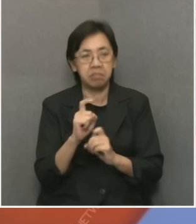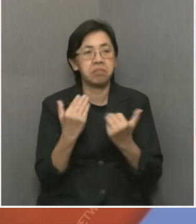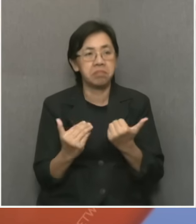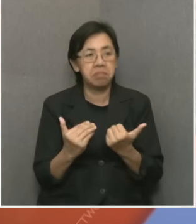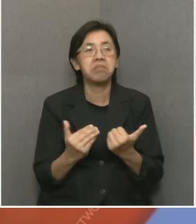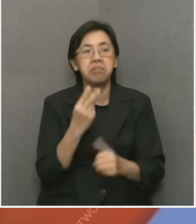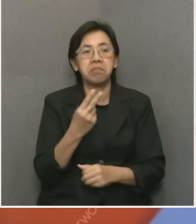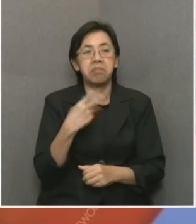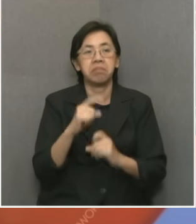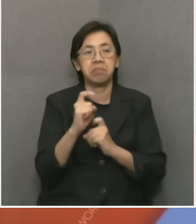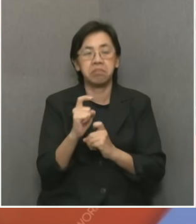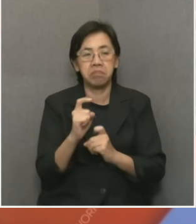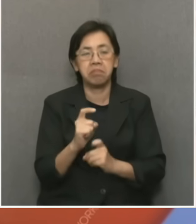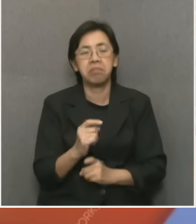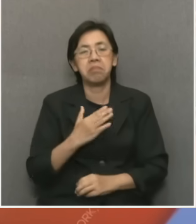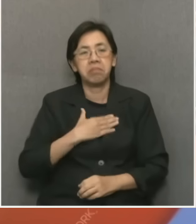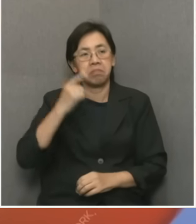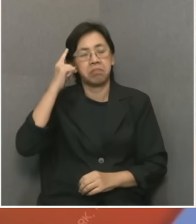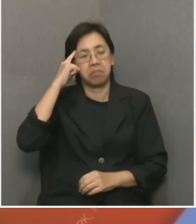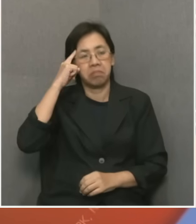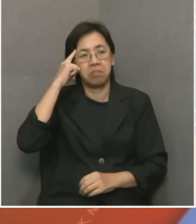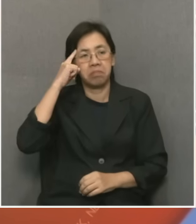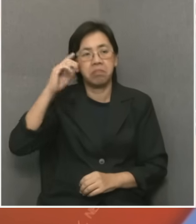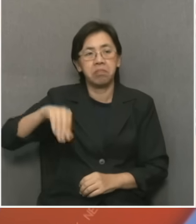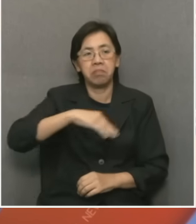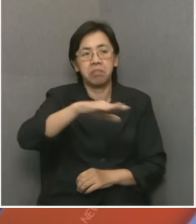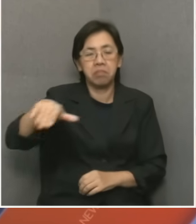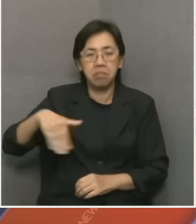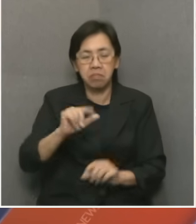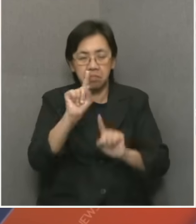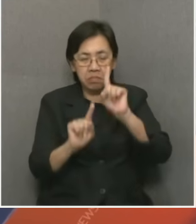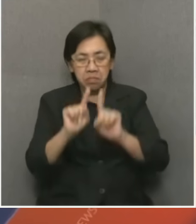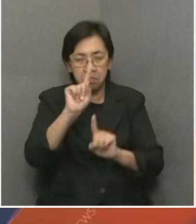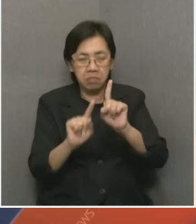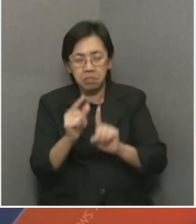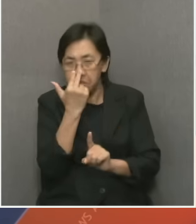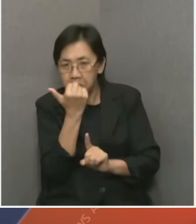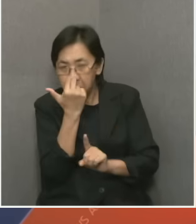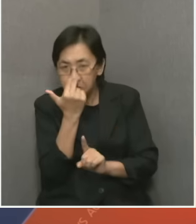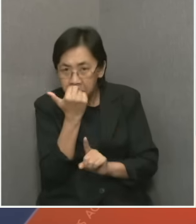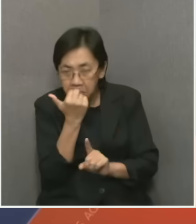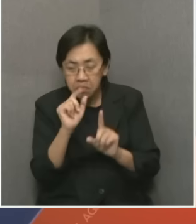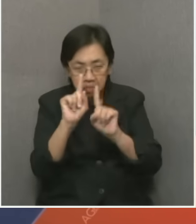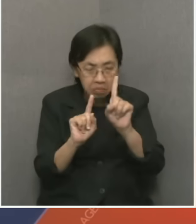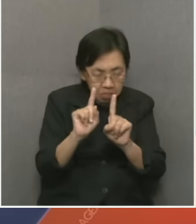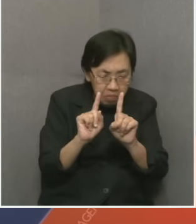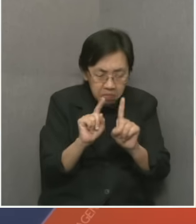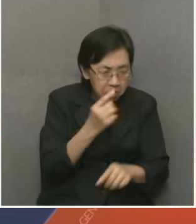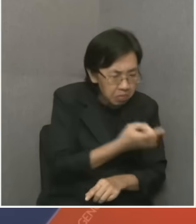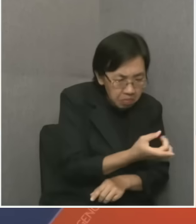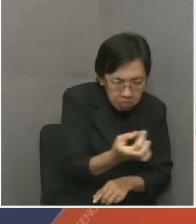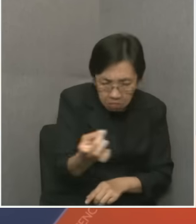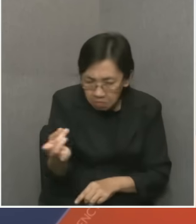ะฮะที่ผมคิดว่าเราจำเป็นที่จะต้องประเมินสถานการณ์ให้รอบด้านแล้วก็